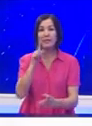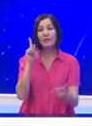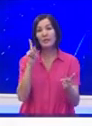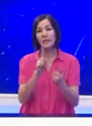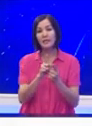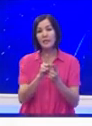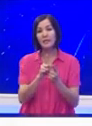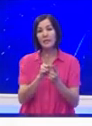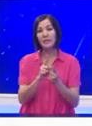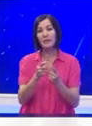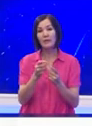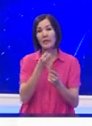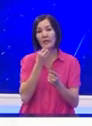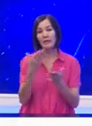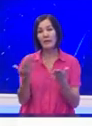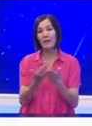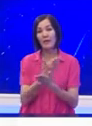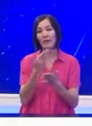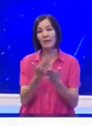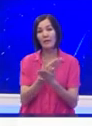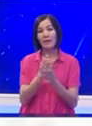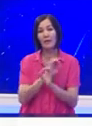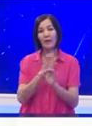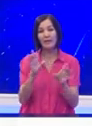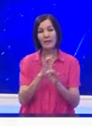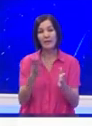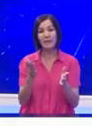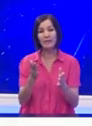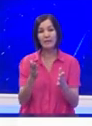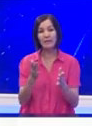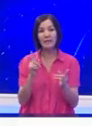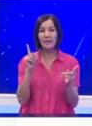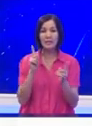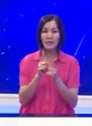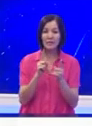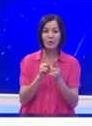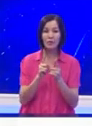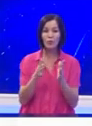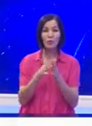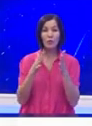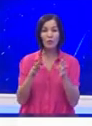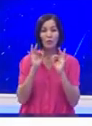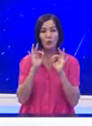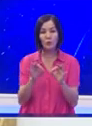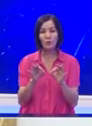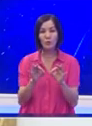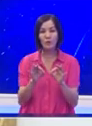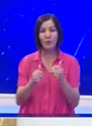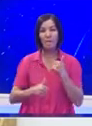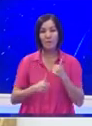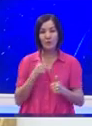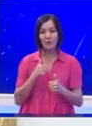өнеге үлгі айтып, сіздердің отырғандарыңыз, жүргендеріңіз, осы келгендеріңіз өсі үлкен өнеге, біз оны мақтан